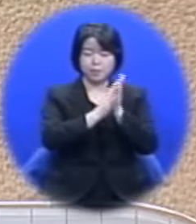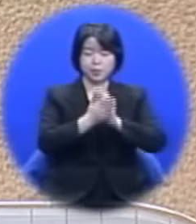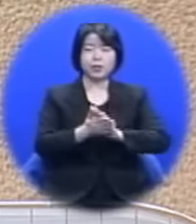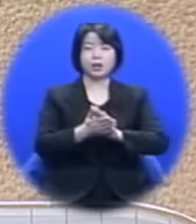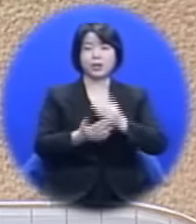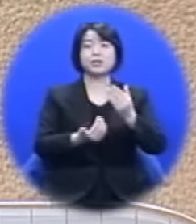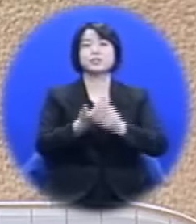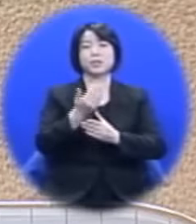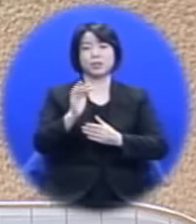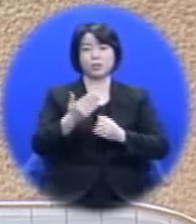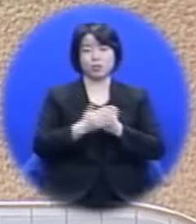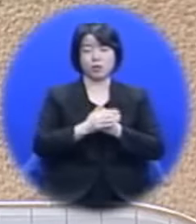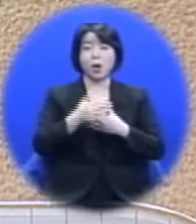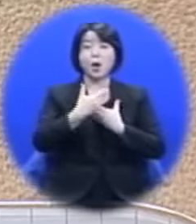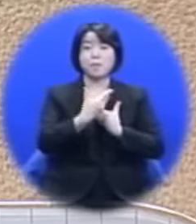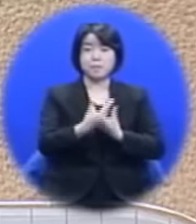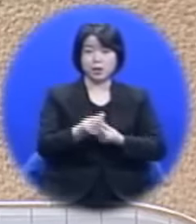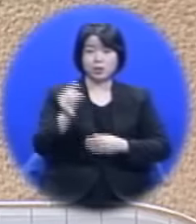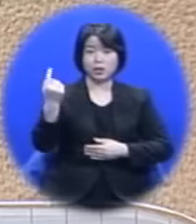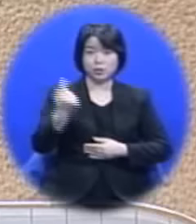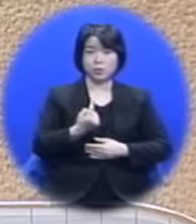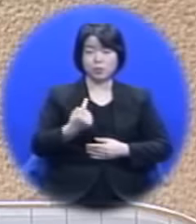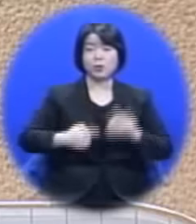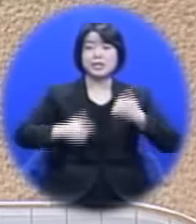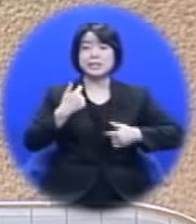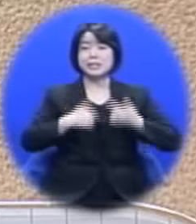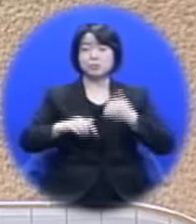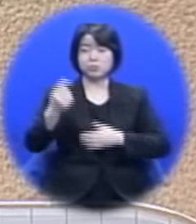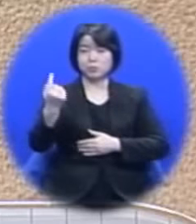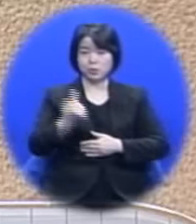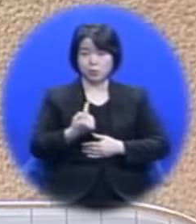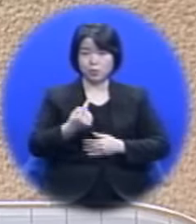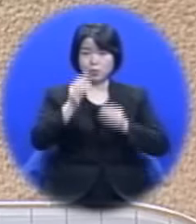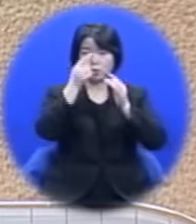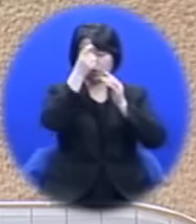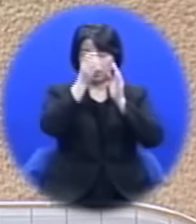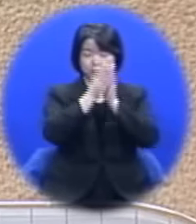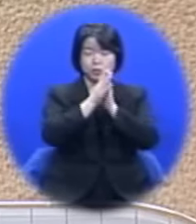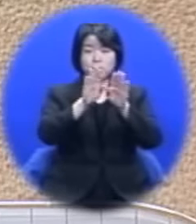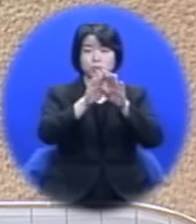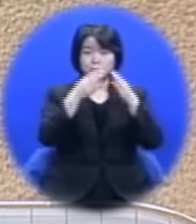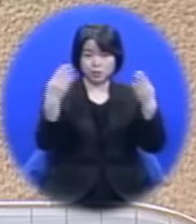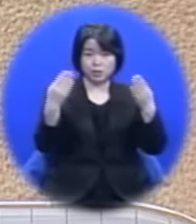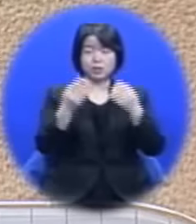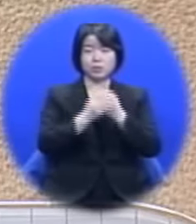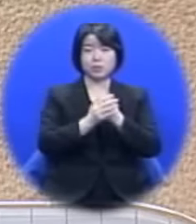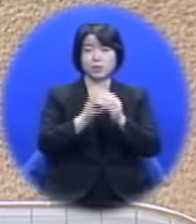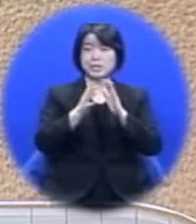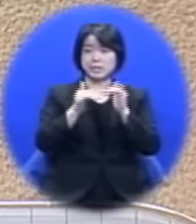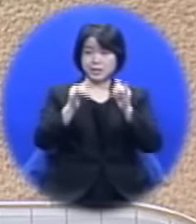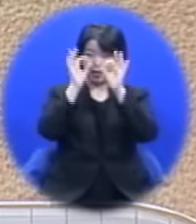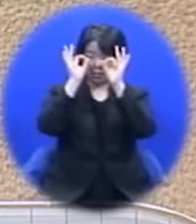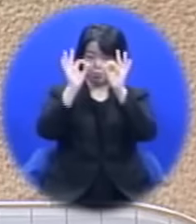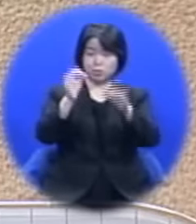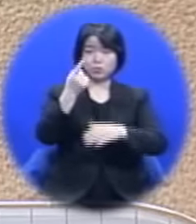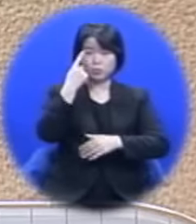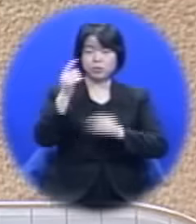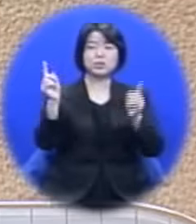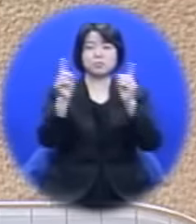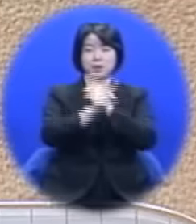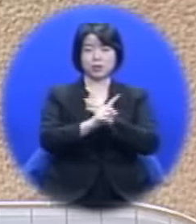일어나요 평강이 오고 기쁨이 오고 기도문이 열리고 사람을 보는 눈이